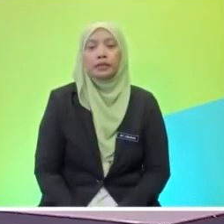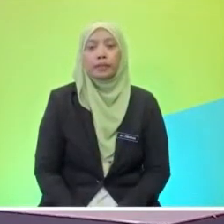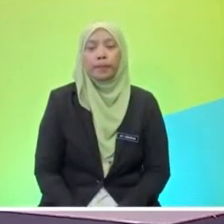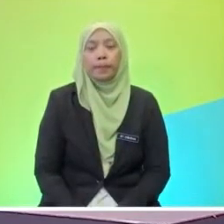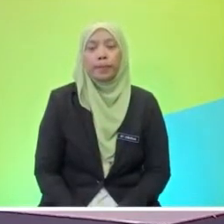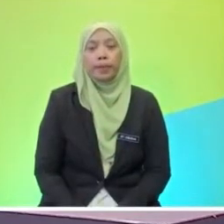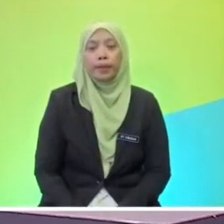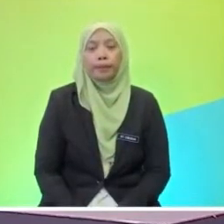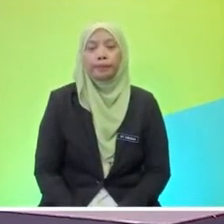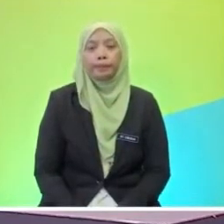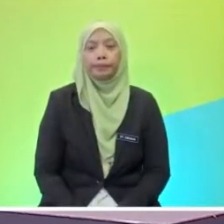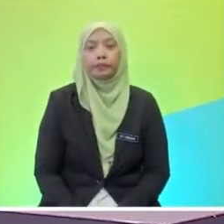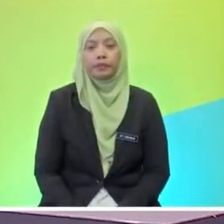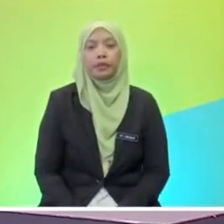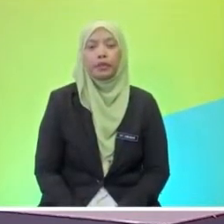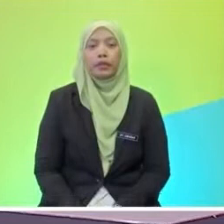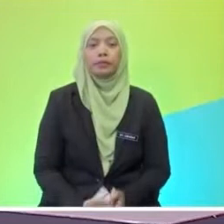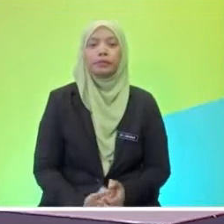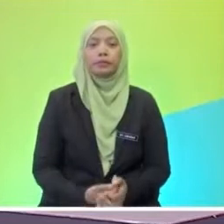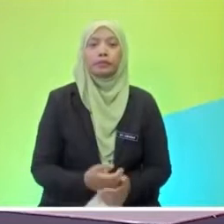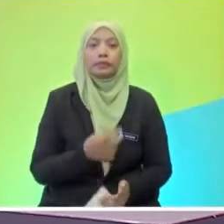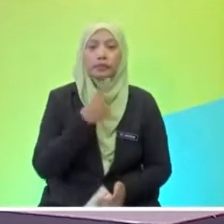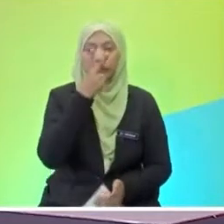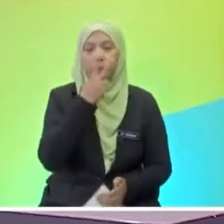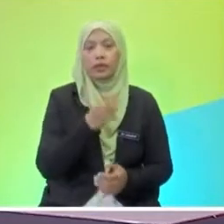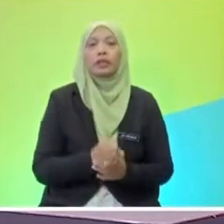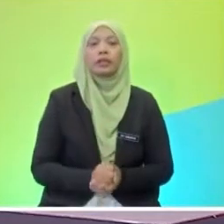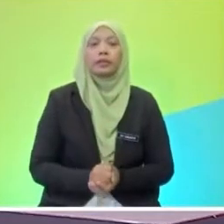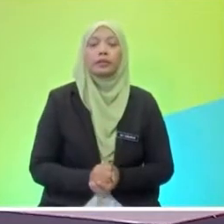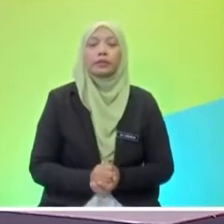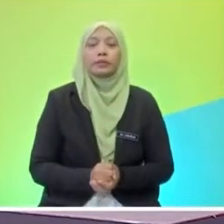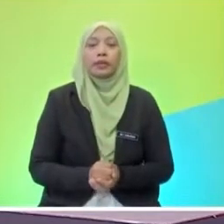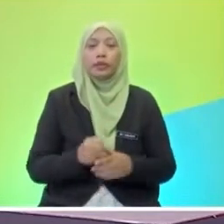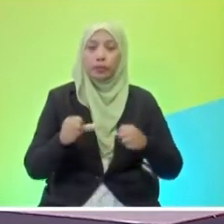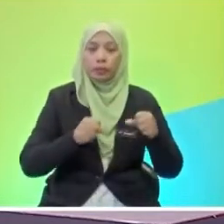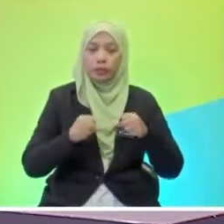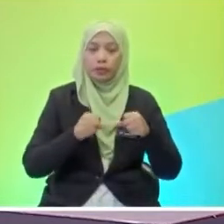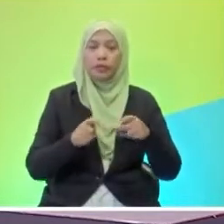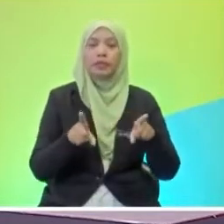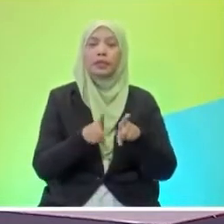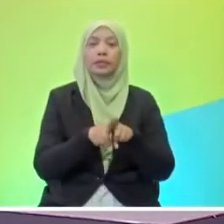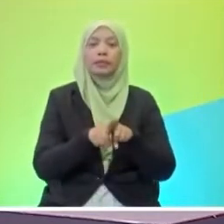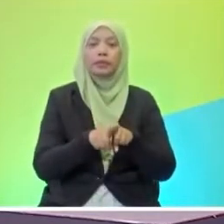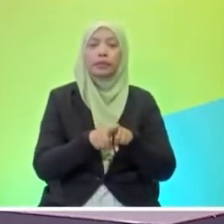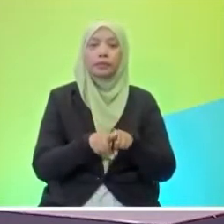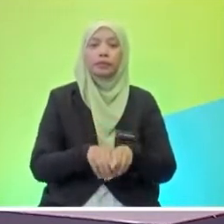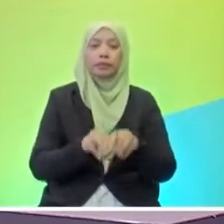Oke next kita tengok pada sosial nah di sosial ini